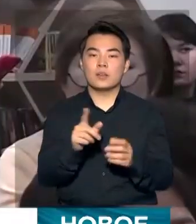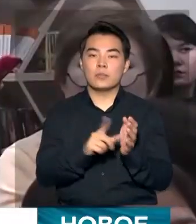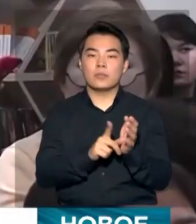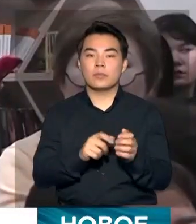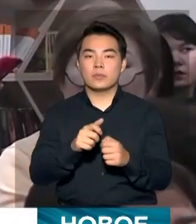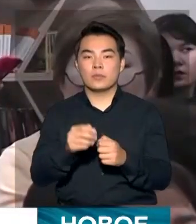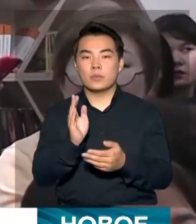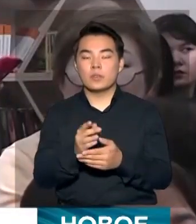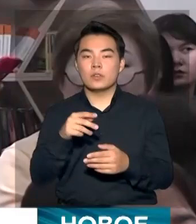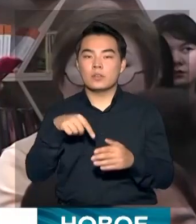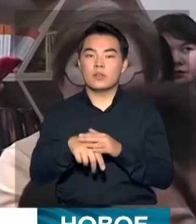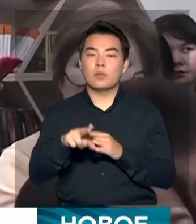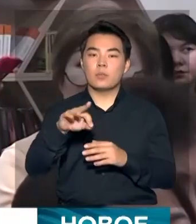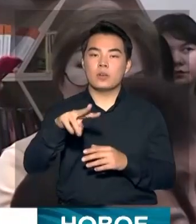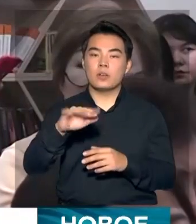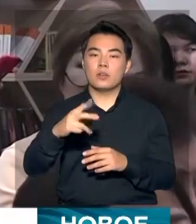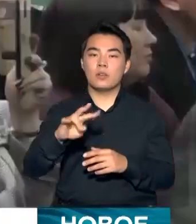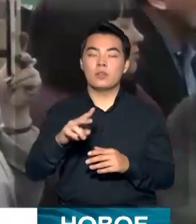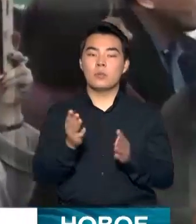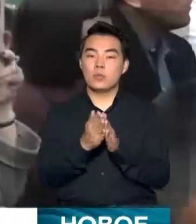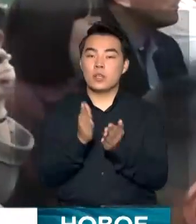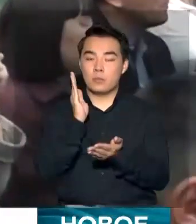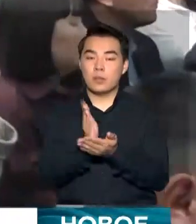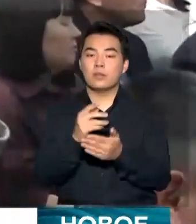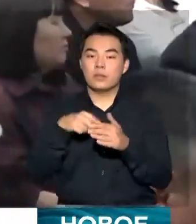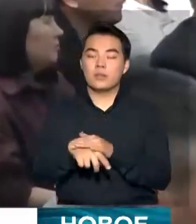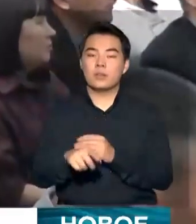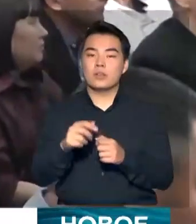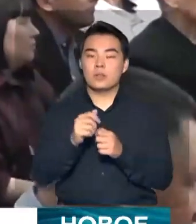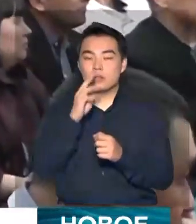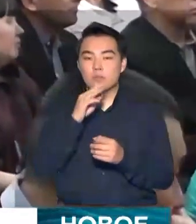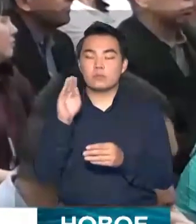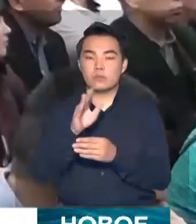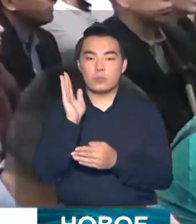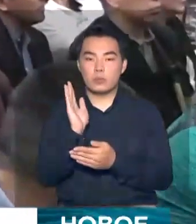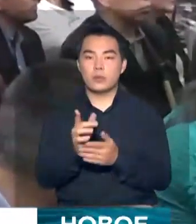имеет полигонное удостоверение, независимо от места нынешнего проживания.